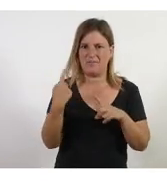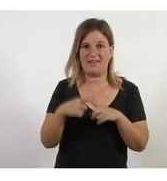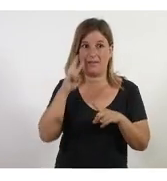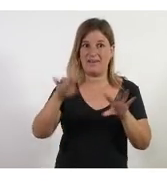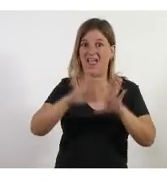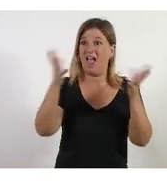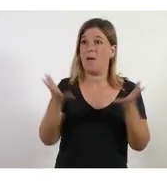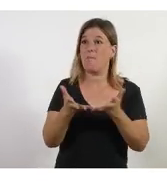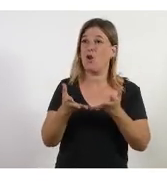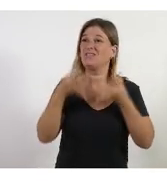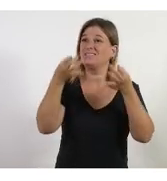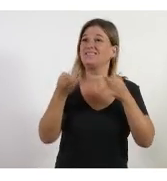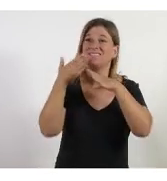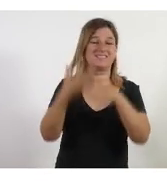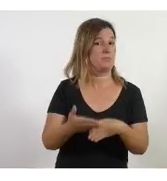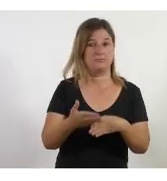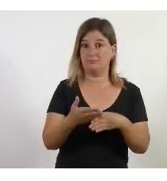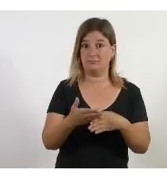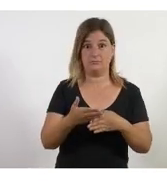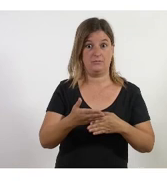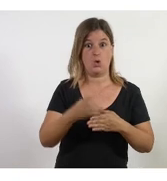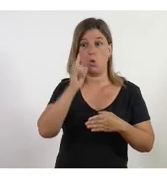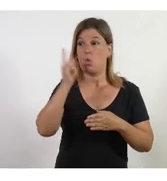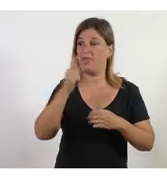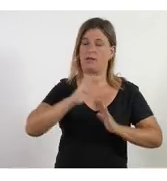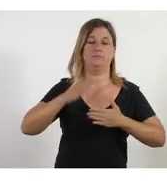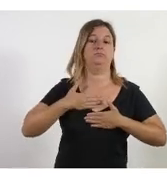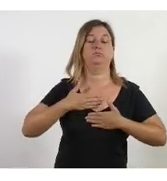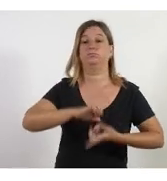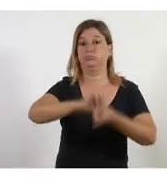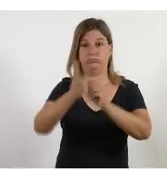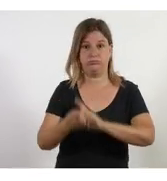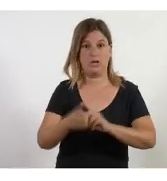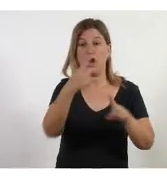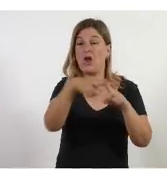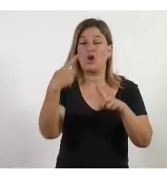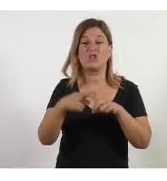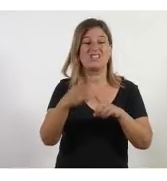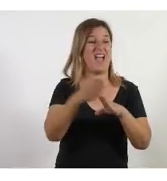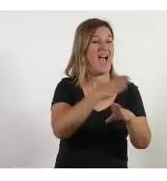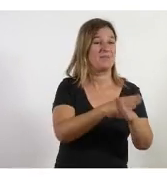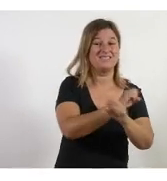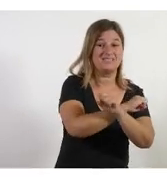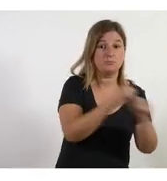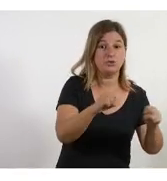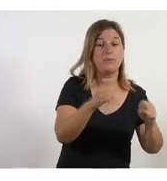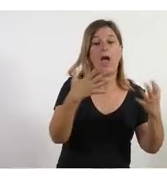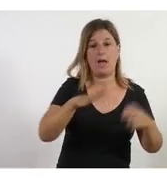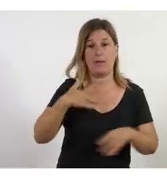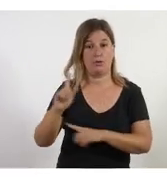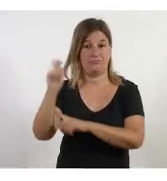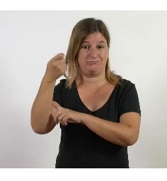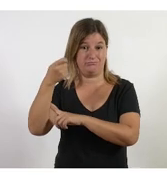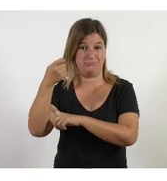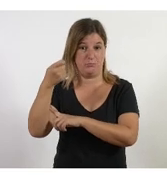és impermanent i d'un dia a un altre, coses que no eren possibles poden ser possibles.